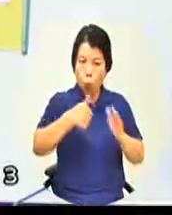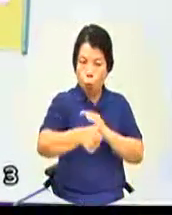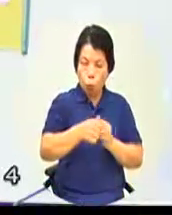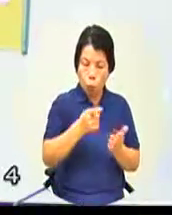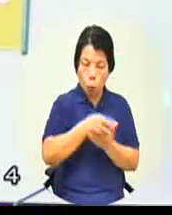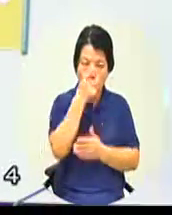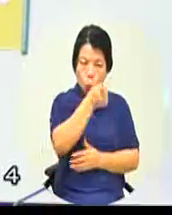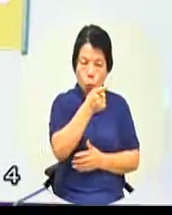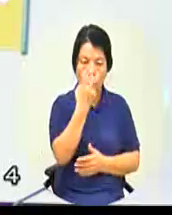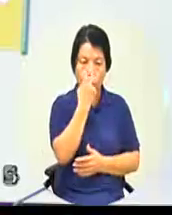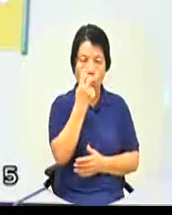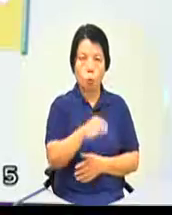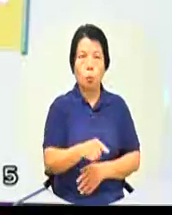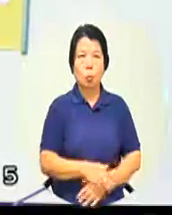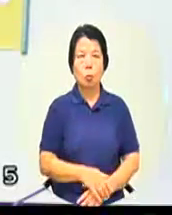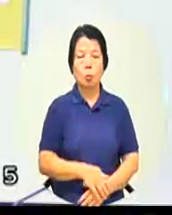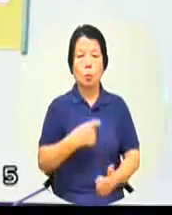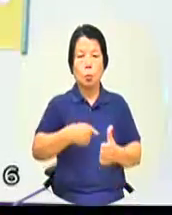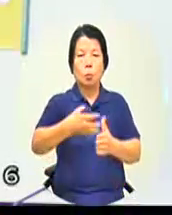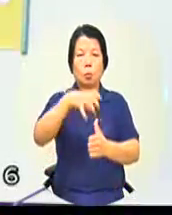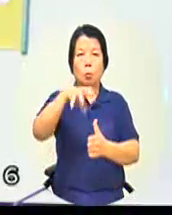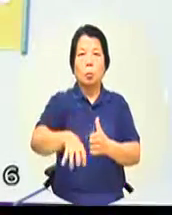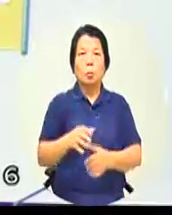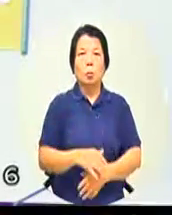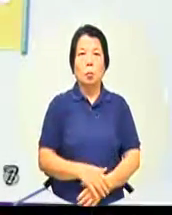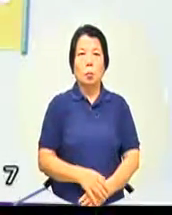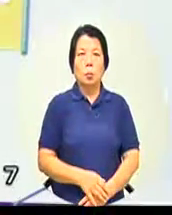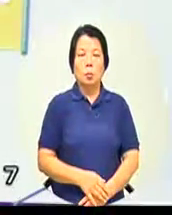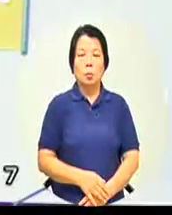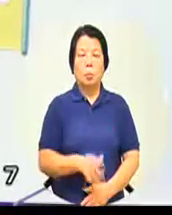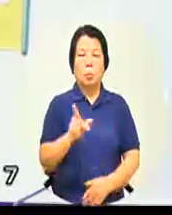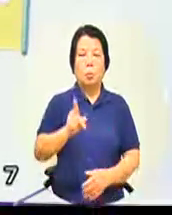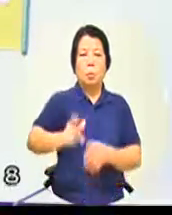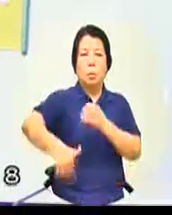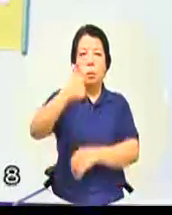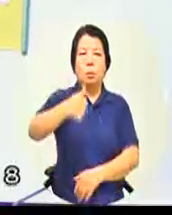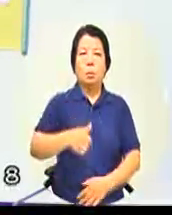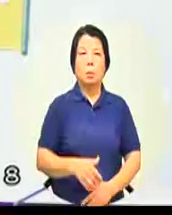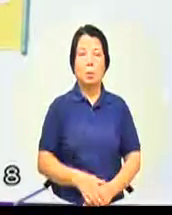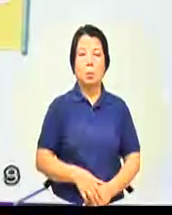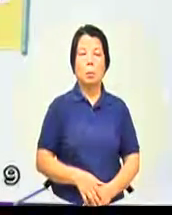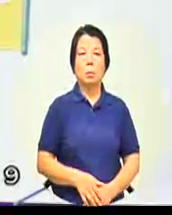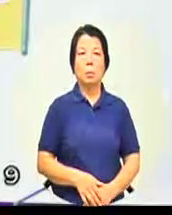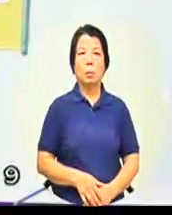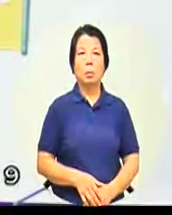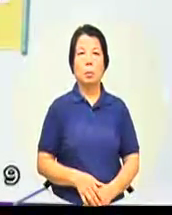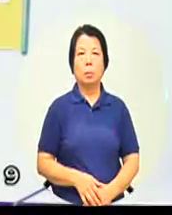来，来教育局那个坐这位科长，然后就是你来，你请坐。